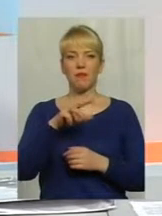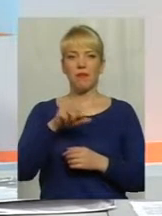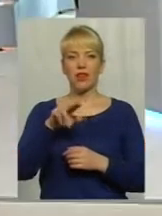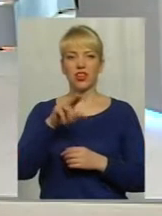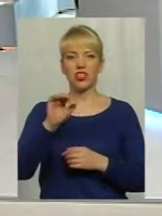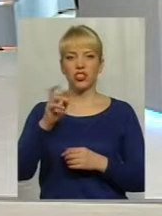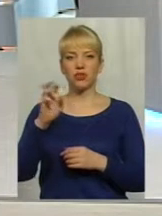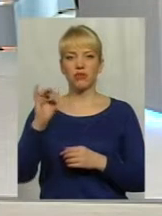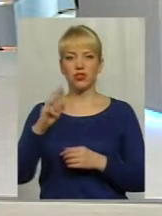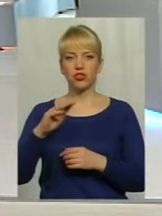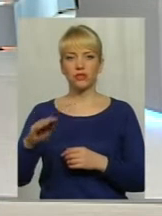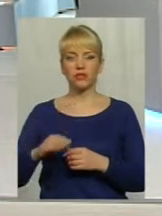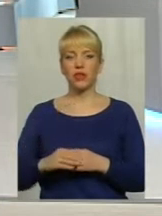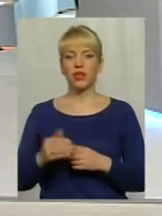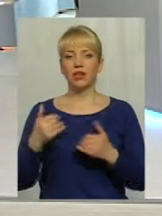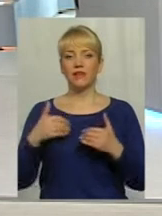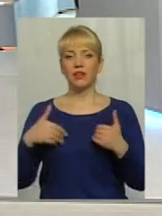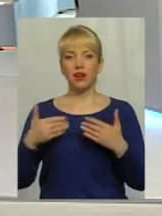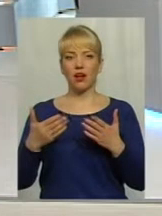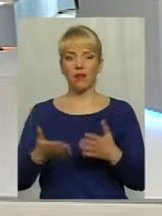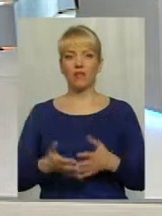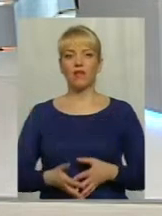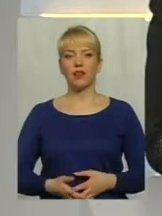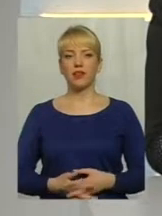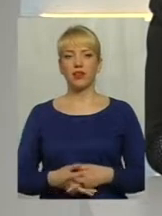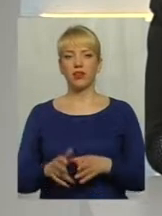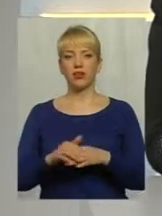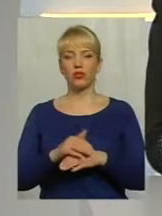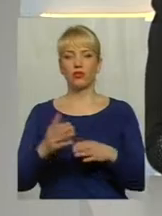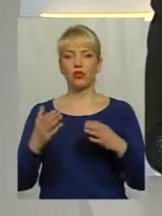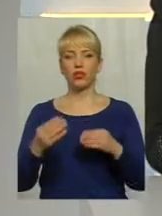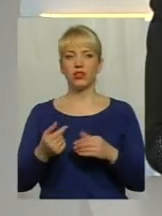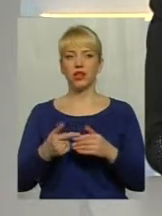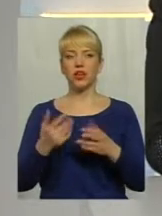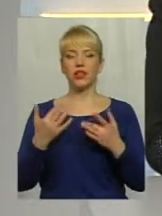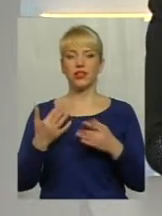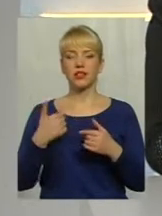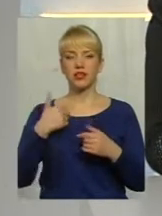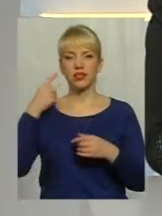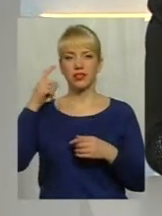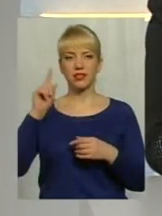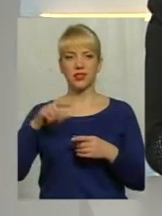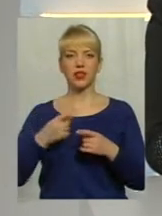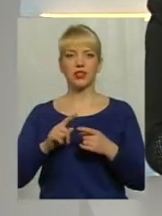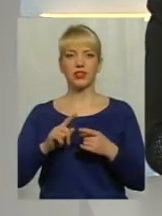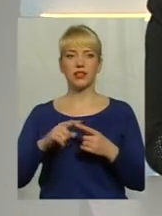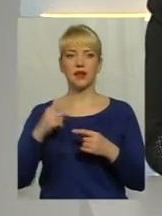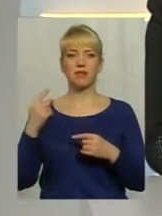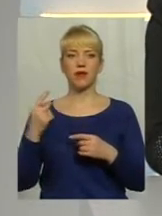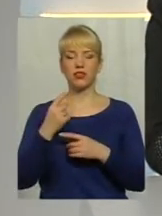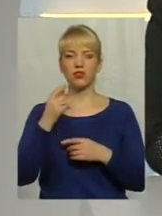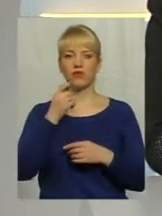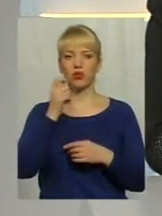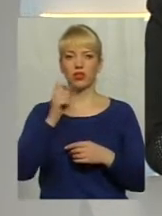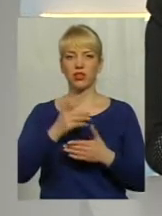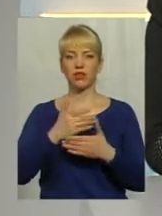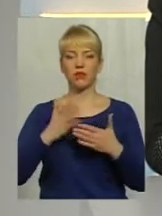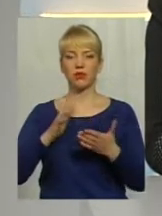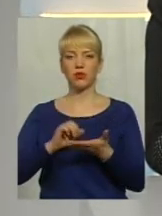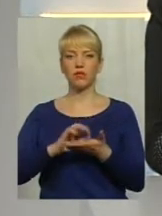Історик також. Вітаю. Доброго дня. Ось така сьогодні у нас тема. Наскільки я знаю, це вперше в Україні ми будемо